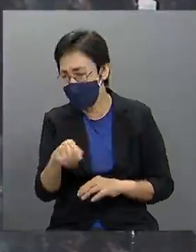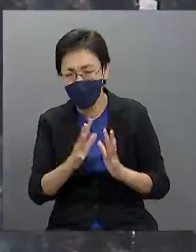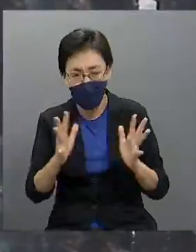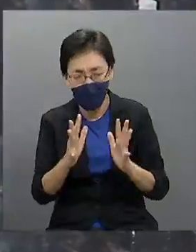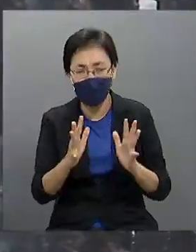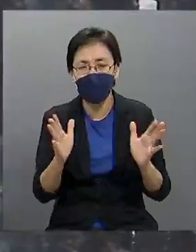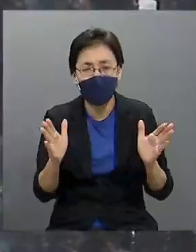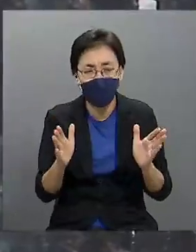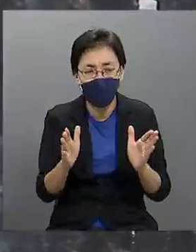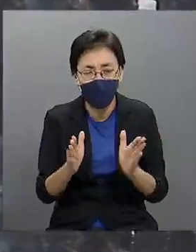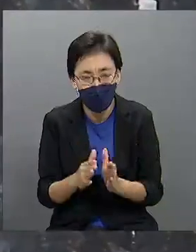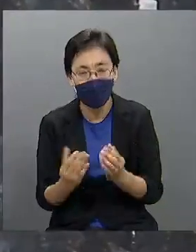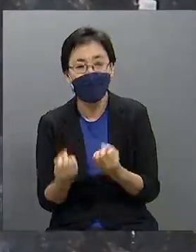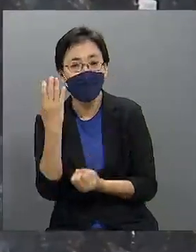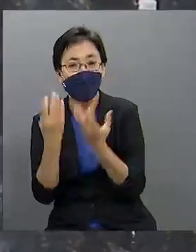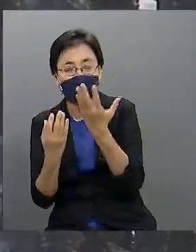กเดินทึงเท่าตัว